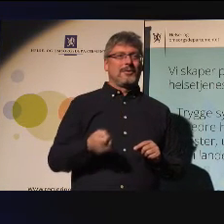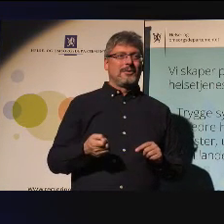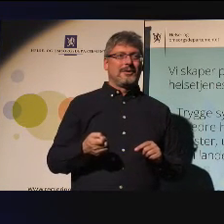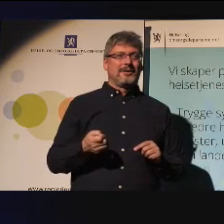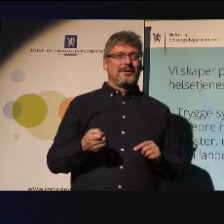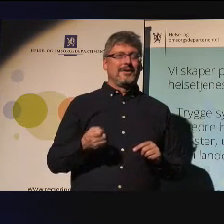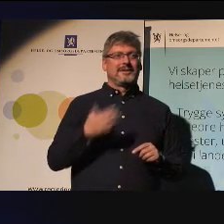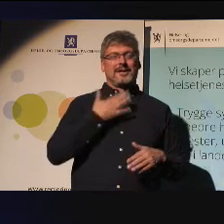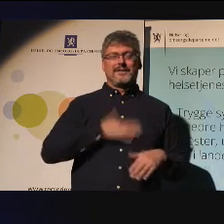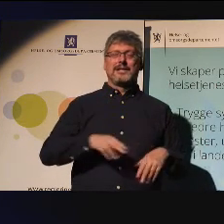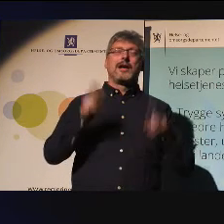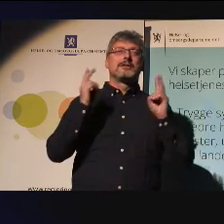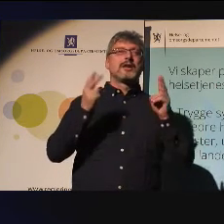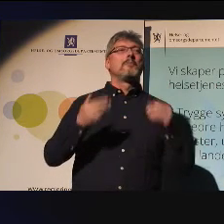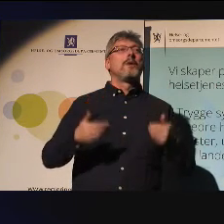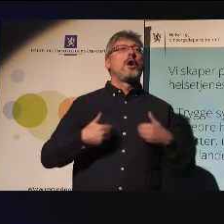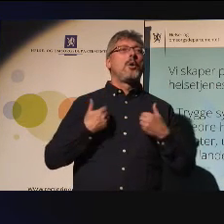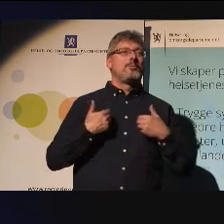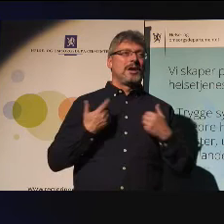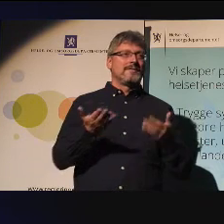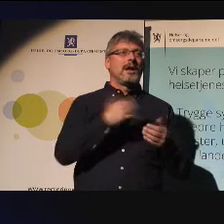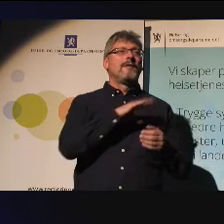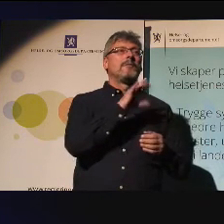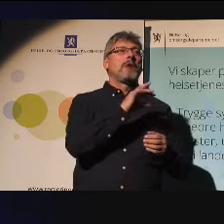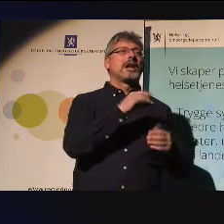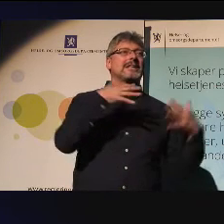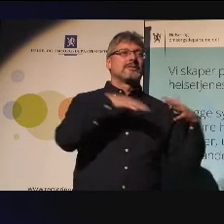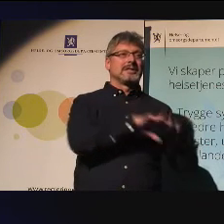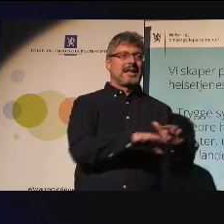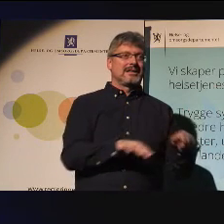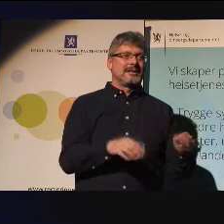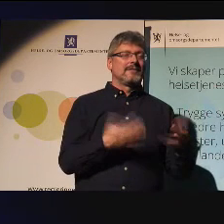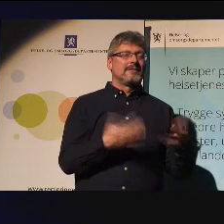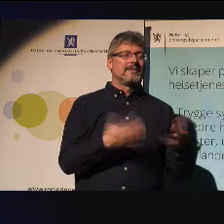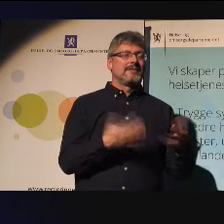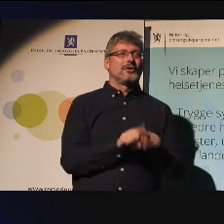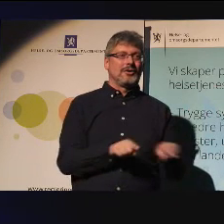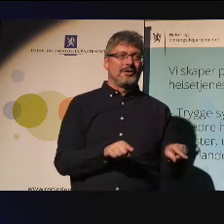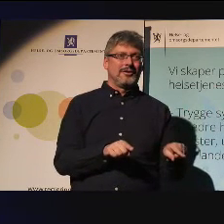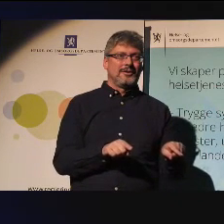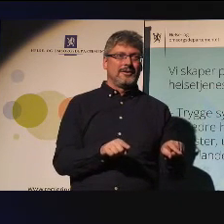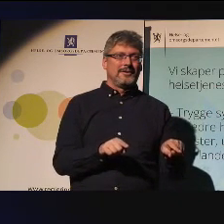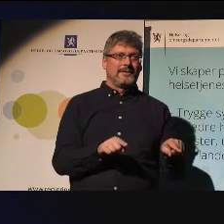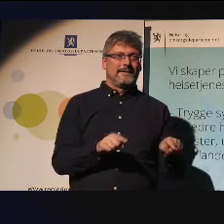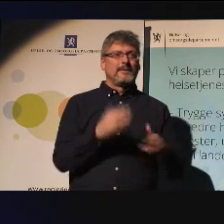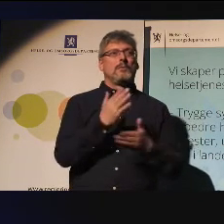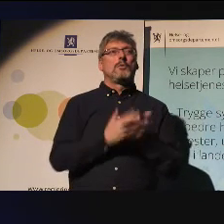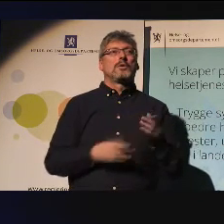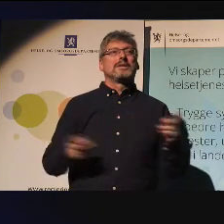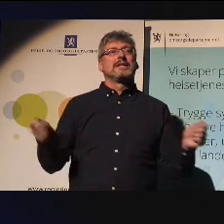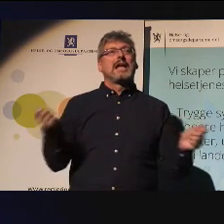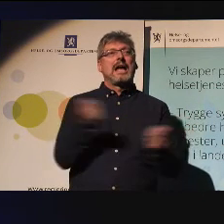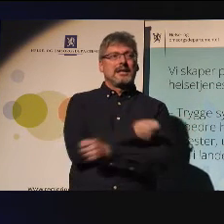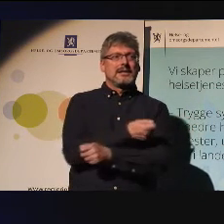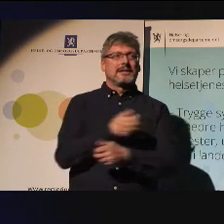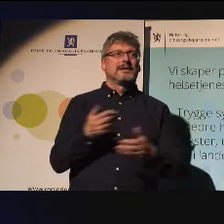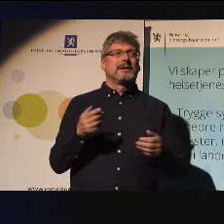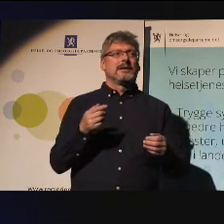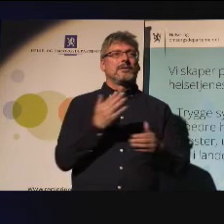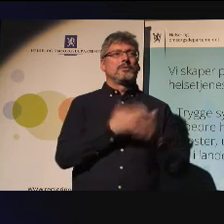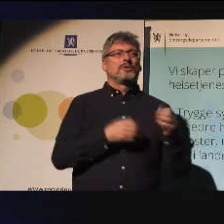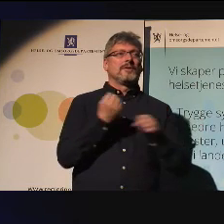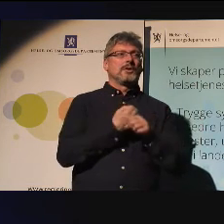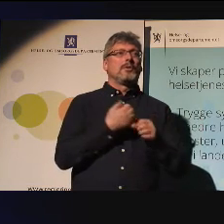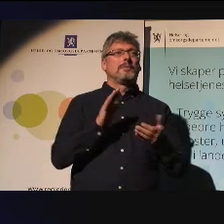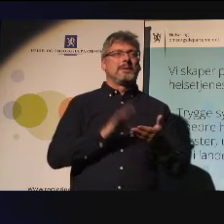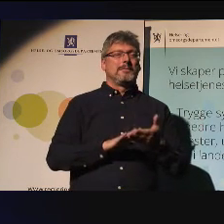den samme opplevelse av Parkinson-nett og hva det betyr for måten som vi endrer måten som vi jobber med